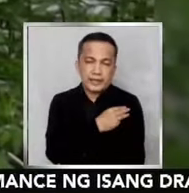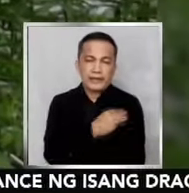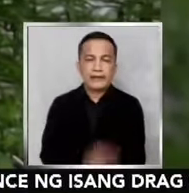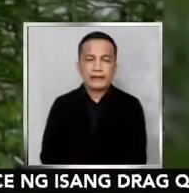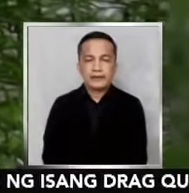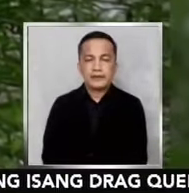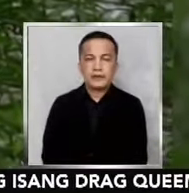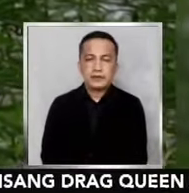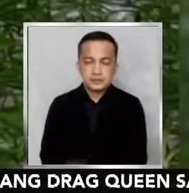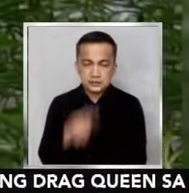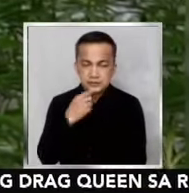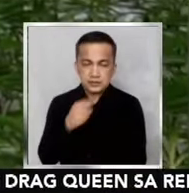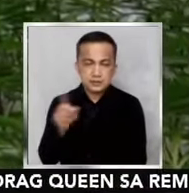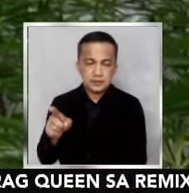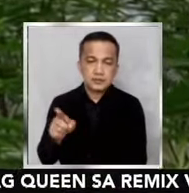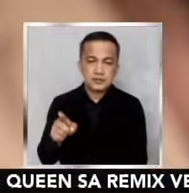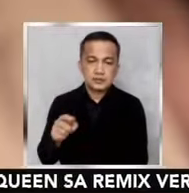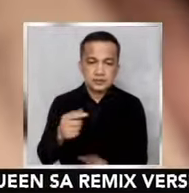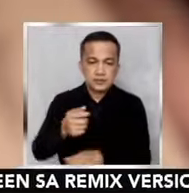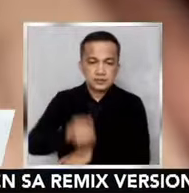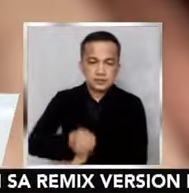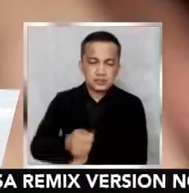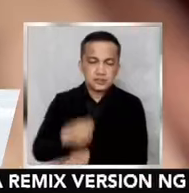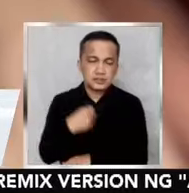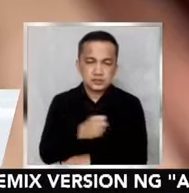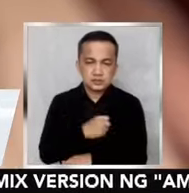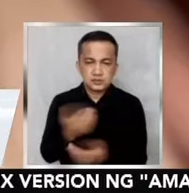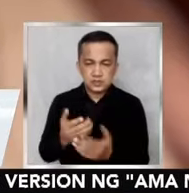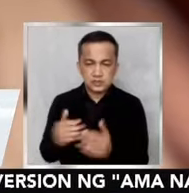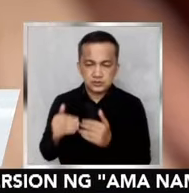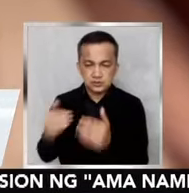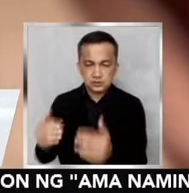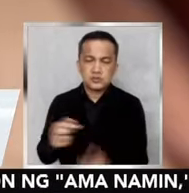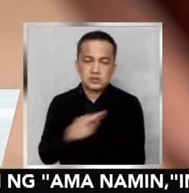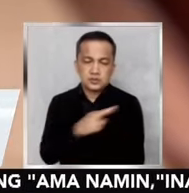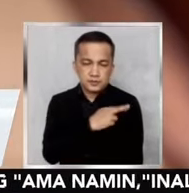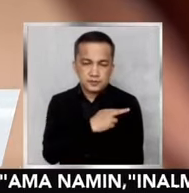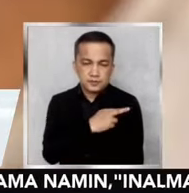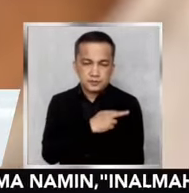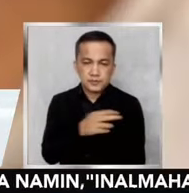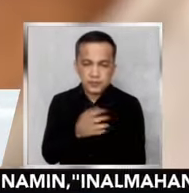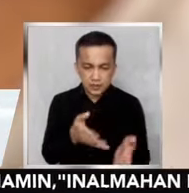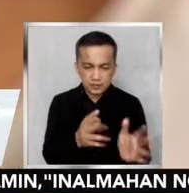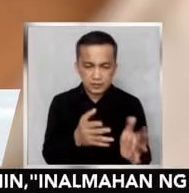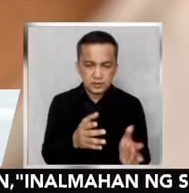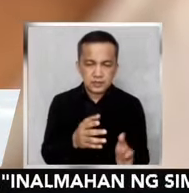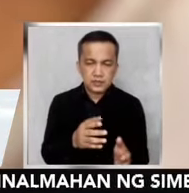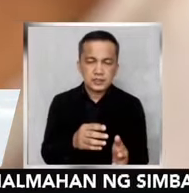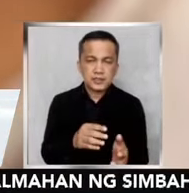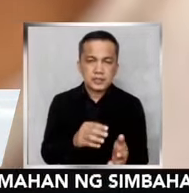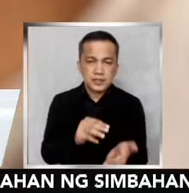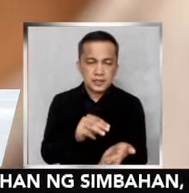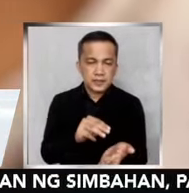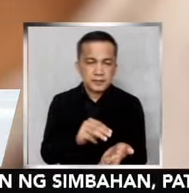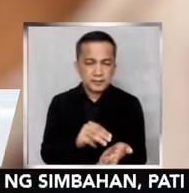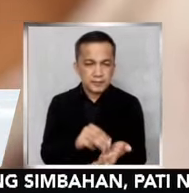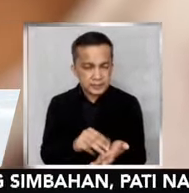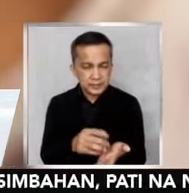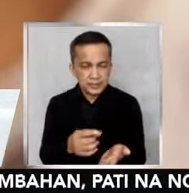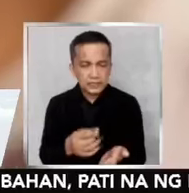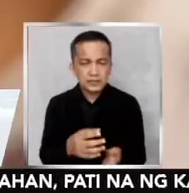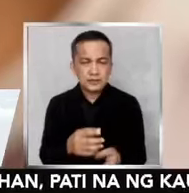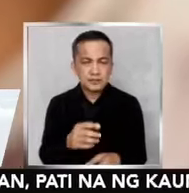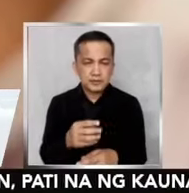sa pagdinig ng Senado kung saan isinusulong ni Senador Robin Padilla na payagan ang medical marijuana para sa ilang sakit gaya